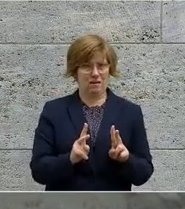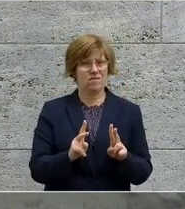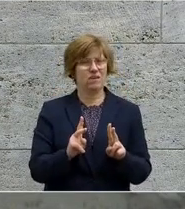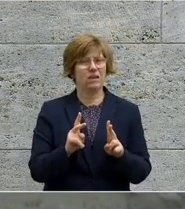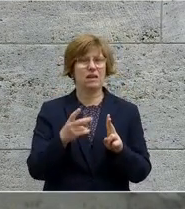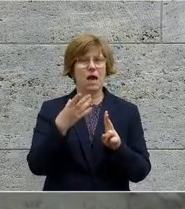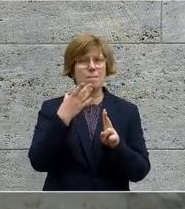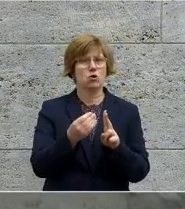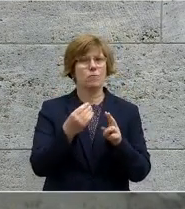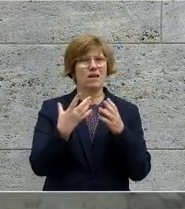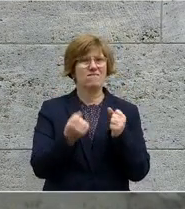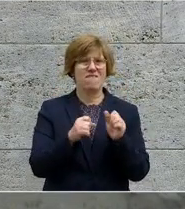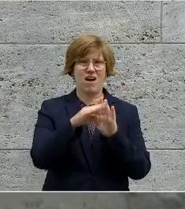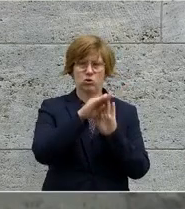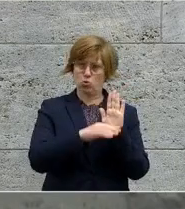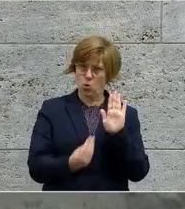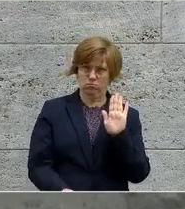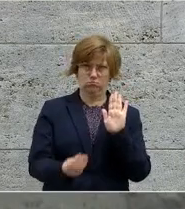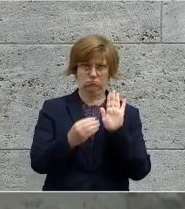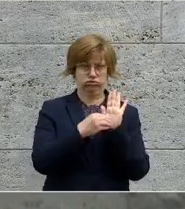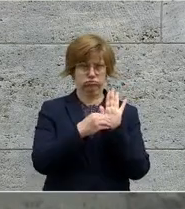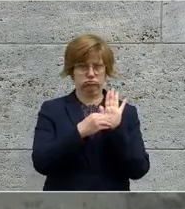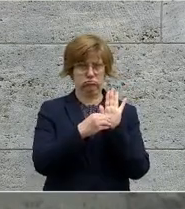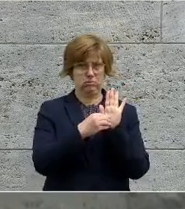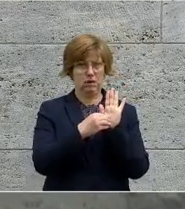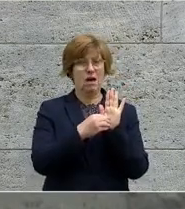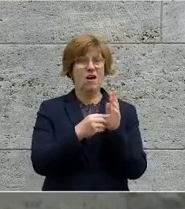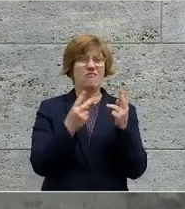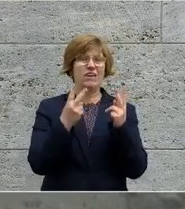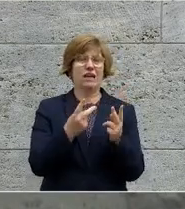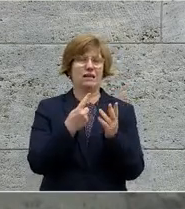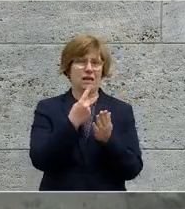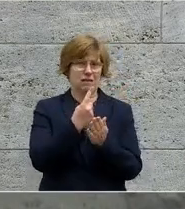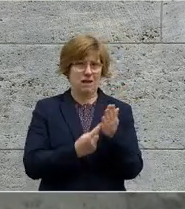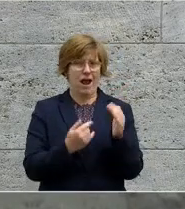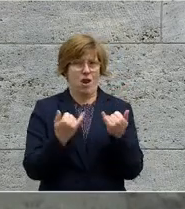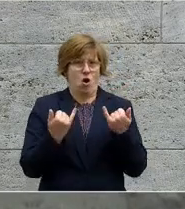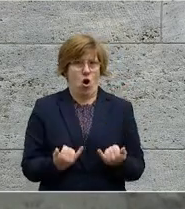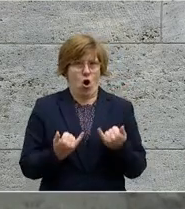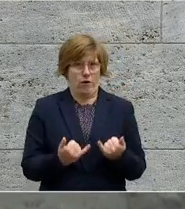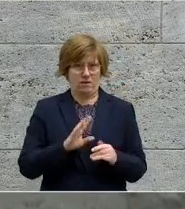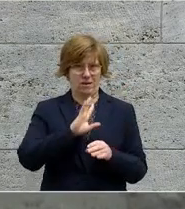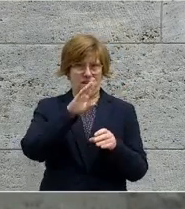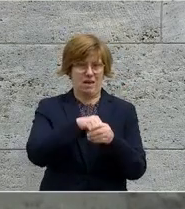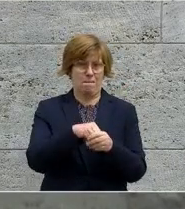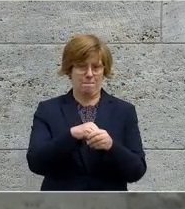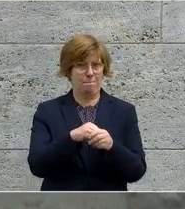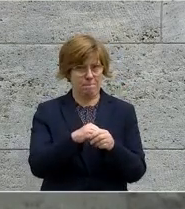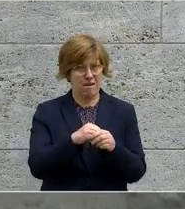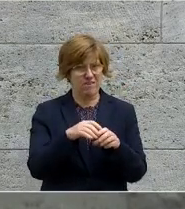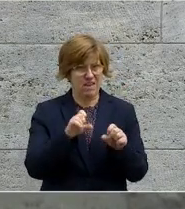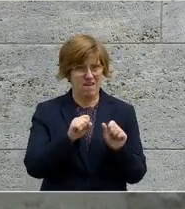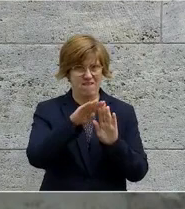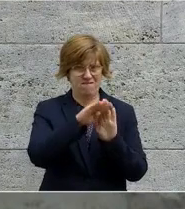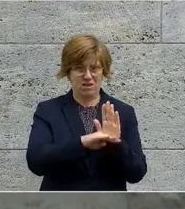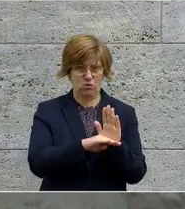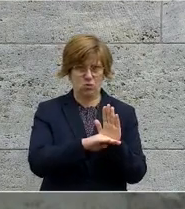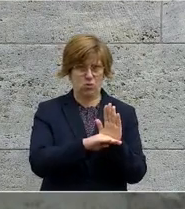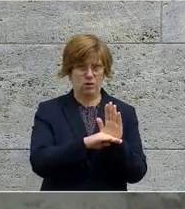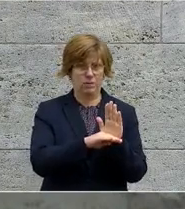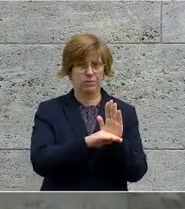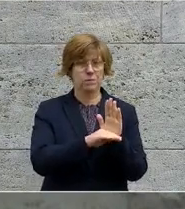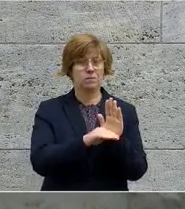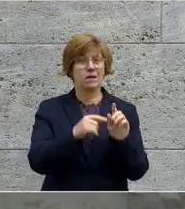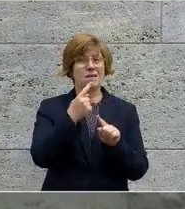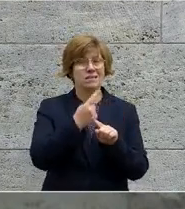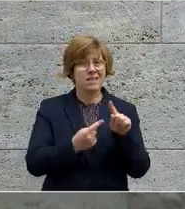Widerstandsrecht sogar Verfassungsrang, ein wesentliches Element unserer heutigen Verfassung, ein